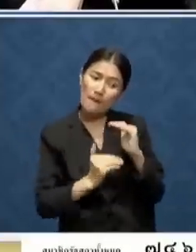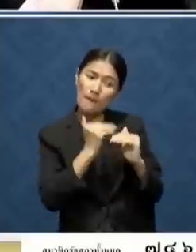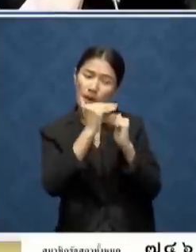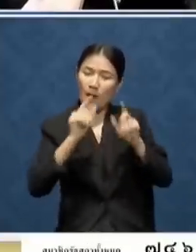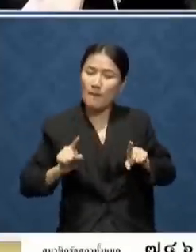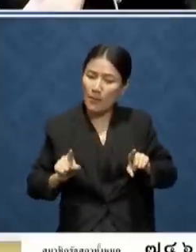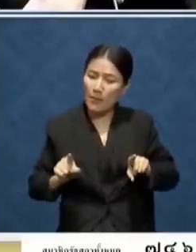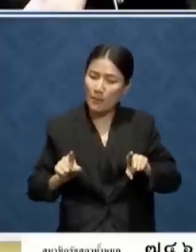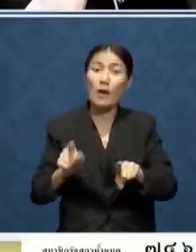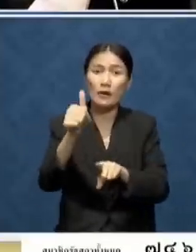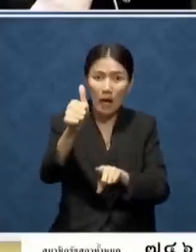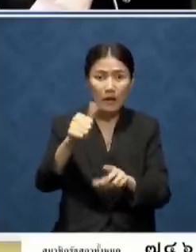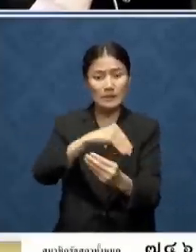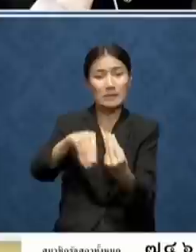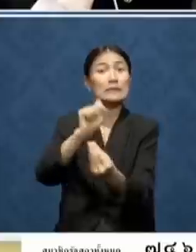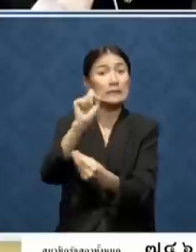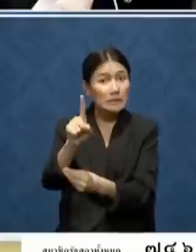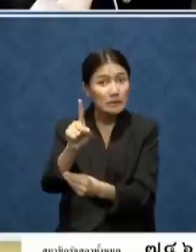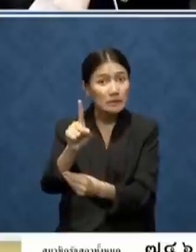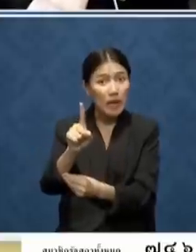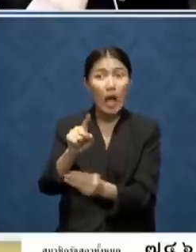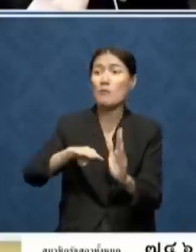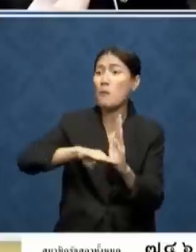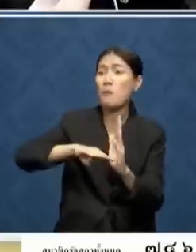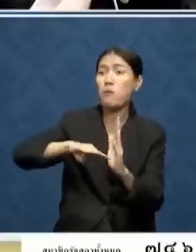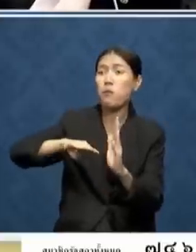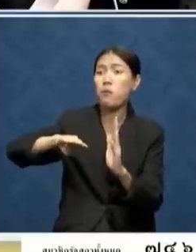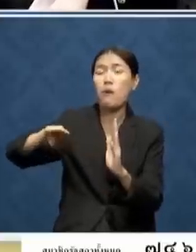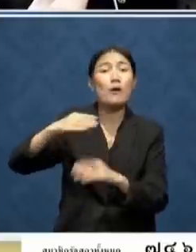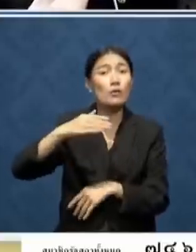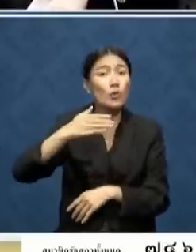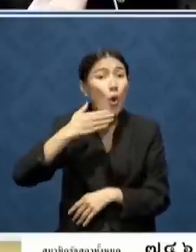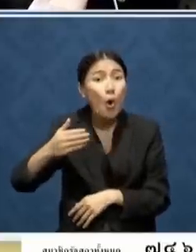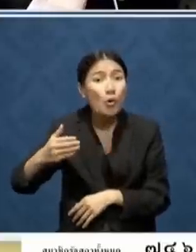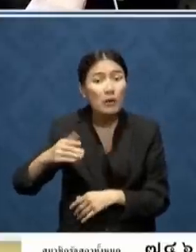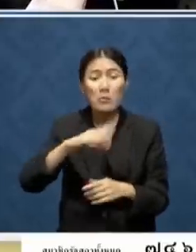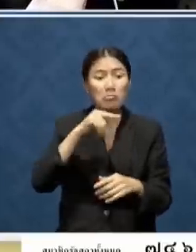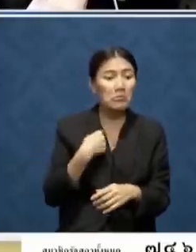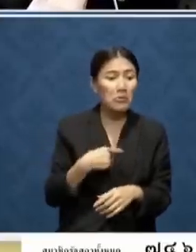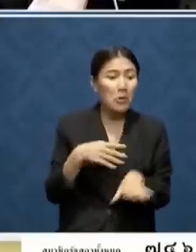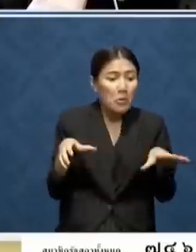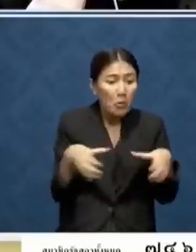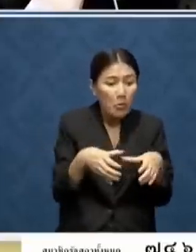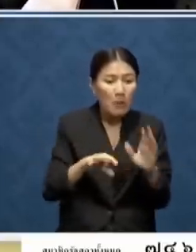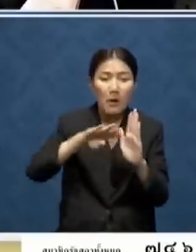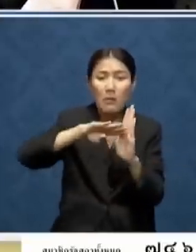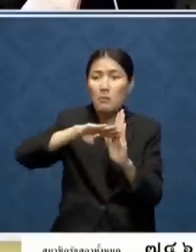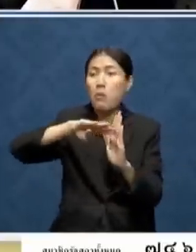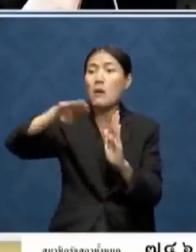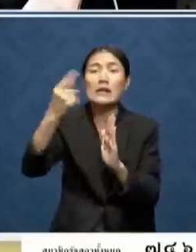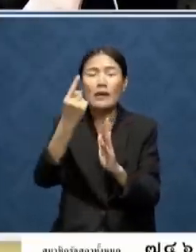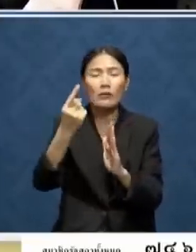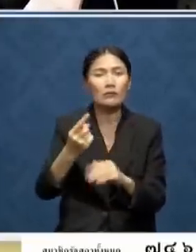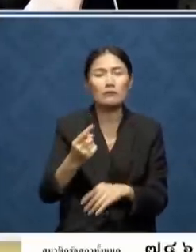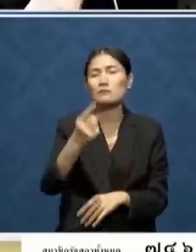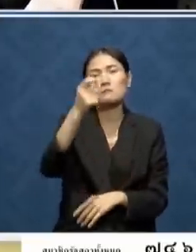แล้วก็เศรษฐกิจเนี่ยไม่สามารถที่จะยโตอย่างยั่งยืนด้วยได้ถ้าโตเฉพาะส่วนโดยเฉพาะส่วนบนนะคะแล้วก็